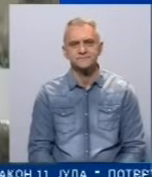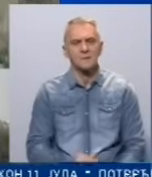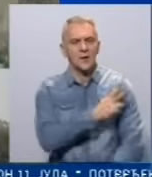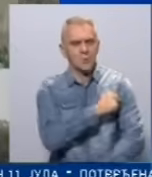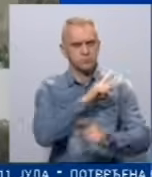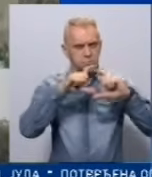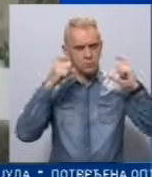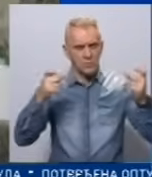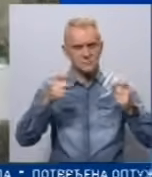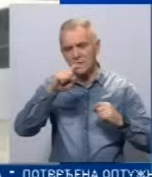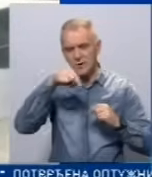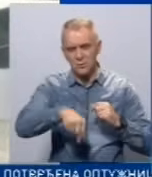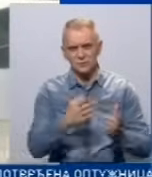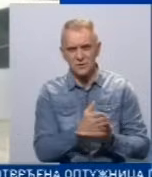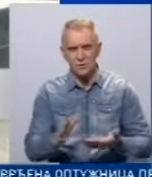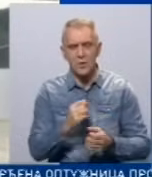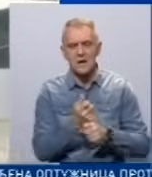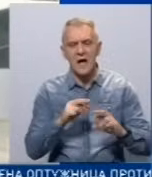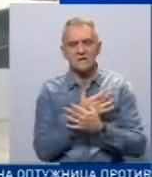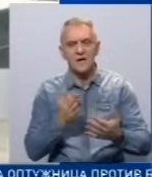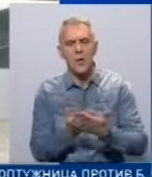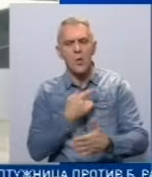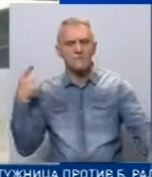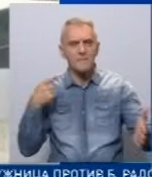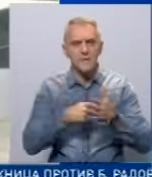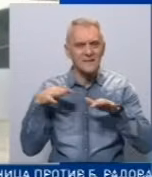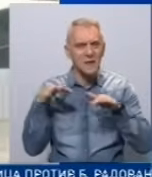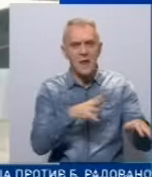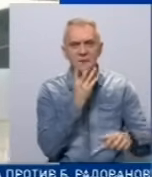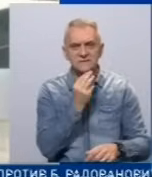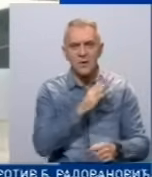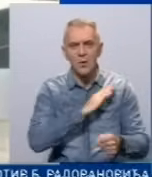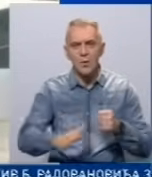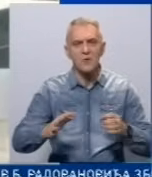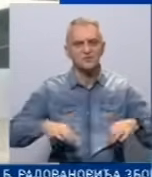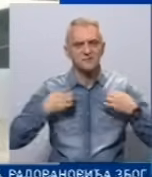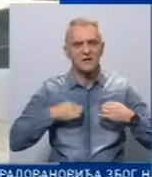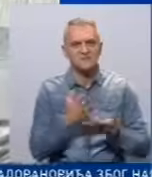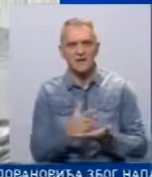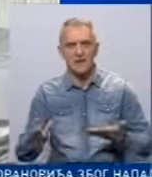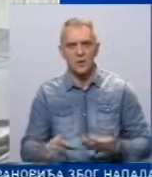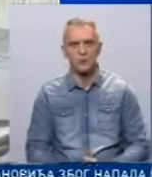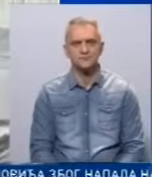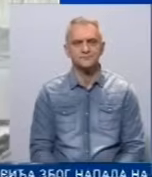Bolnica Naser u južnom dijelu Gaze nova je meta izraelskih napada u kojima je uništen zdravstveni sektor.